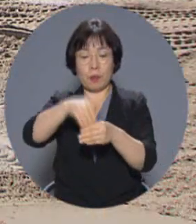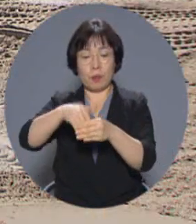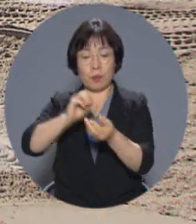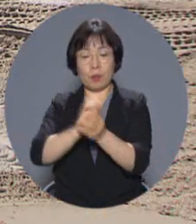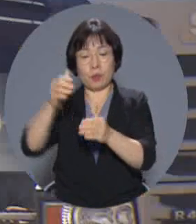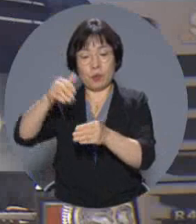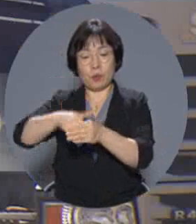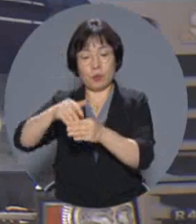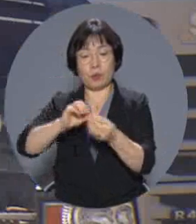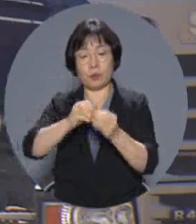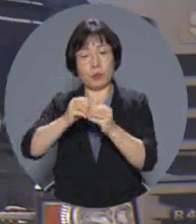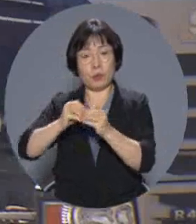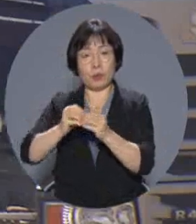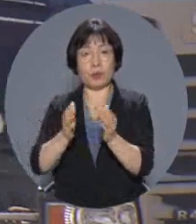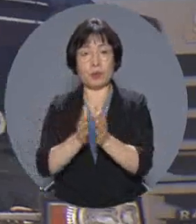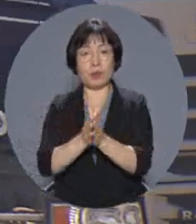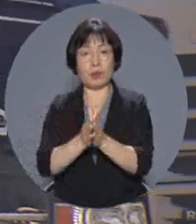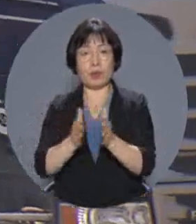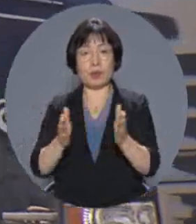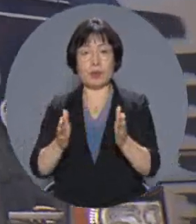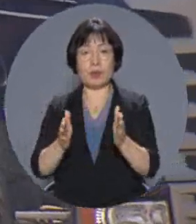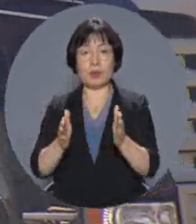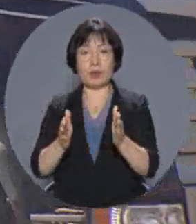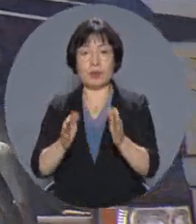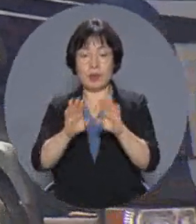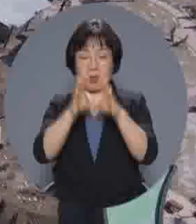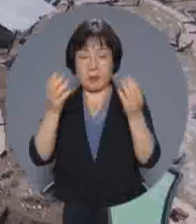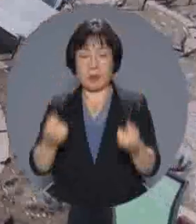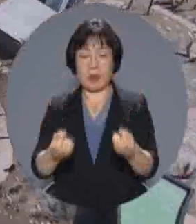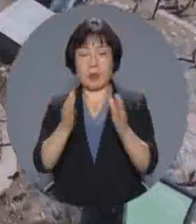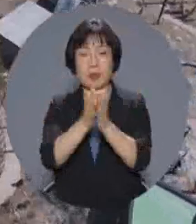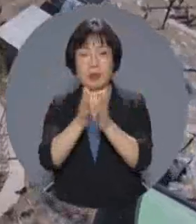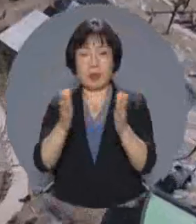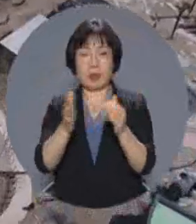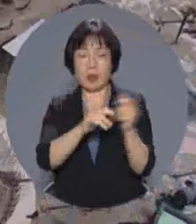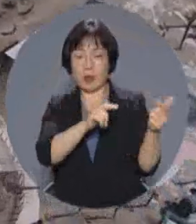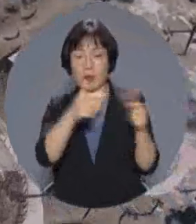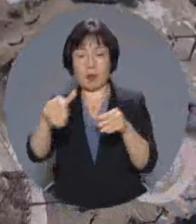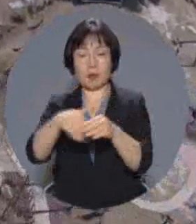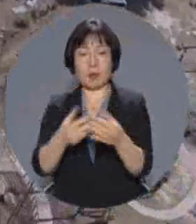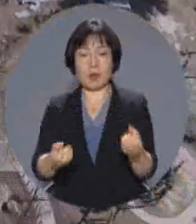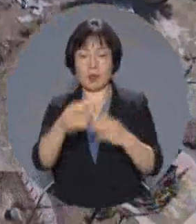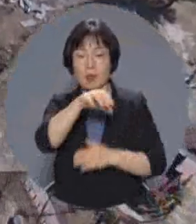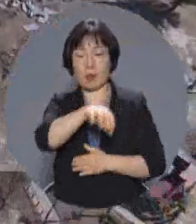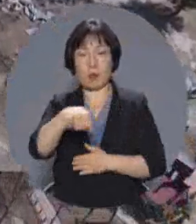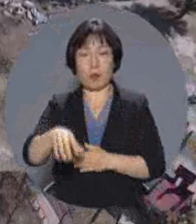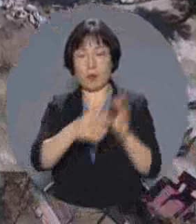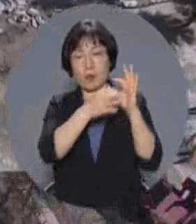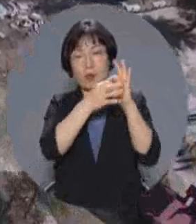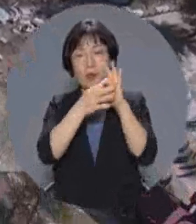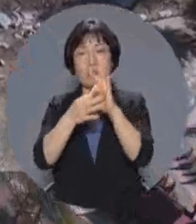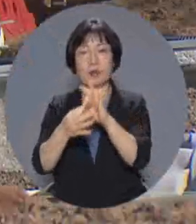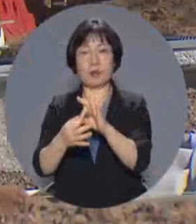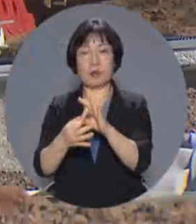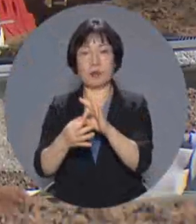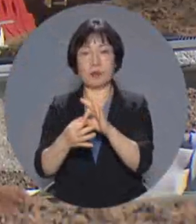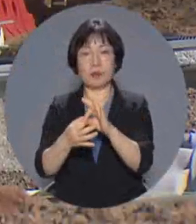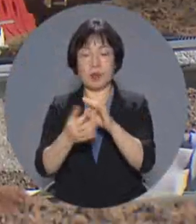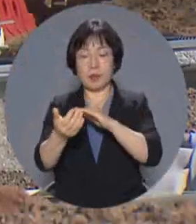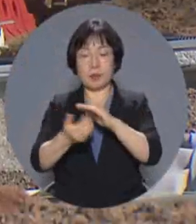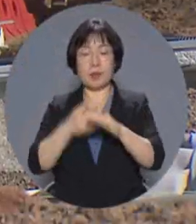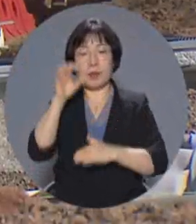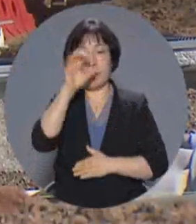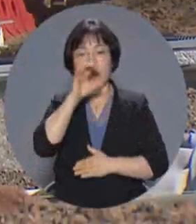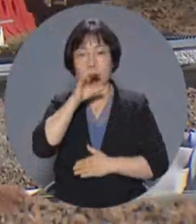심고 연출하는 작업이 시작됩니다. 개막식을 시작으로 여러 문화 행사가 박람회 기간 내내 열리는 만큼 예행